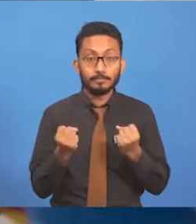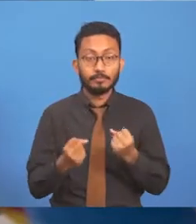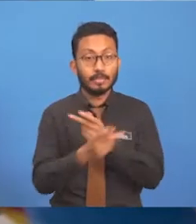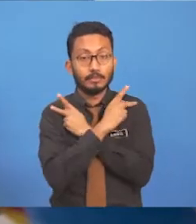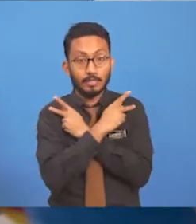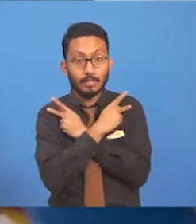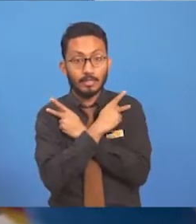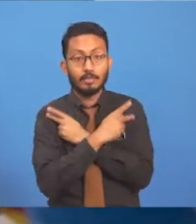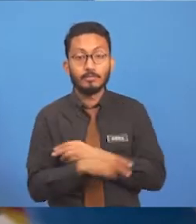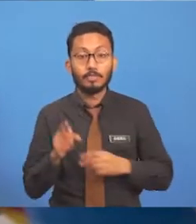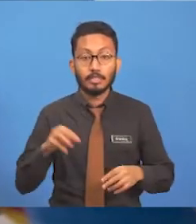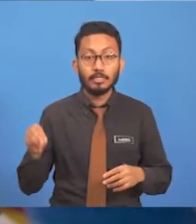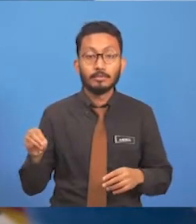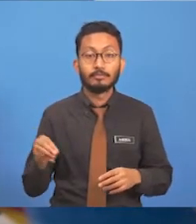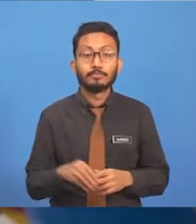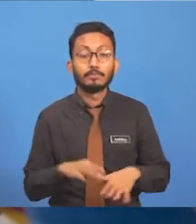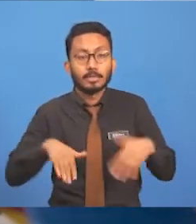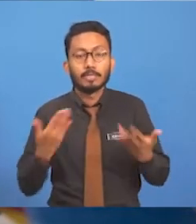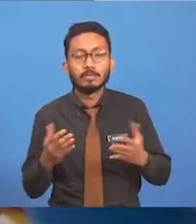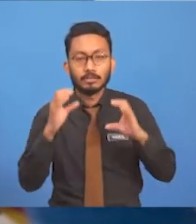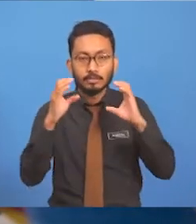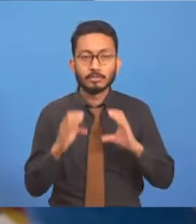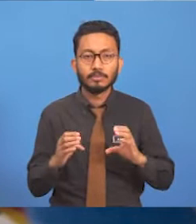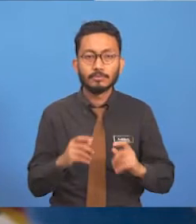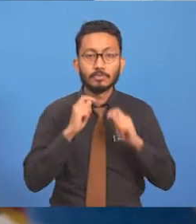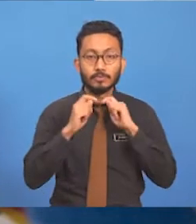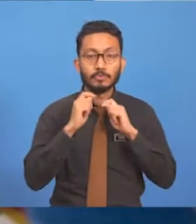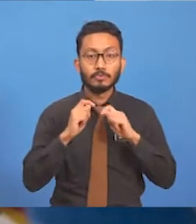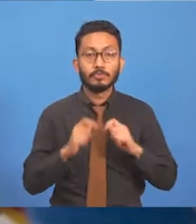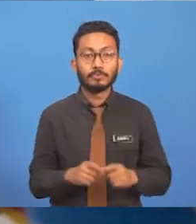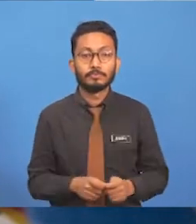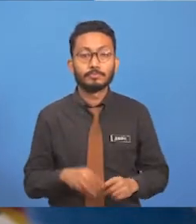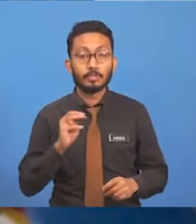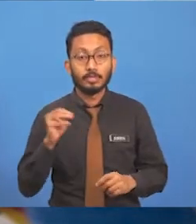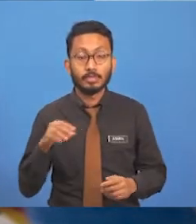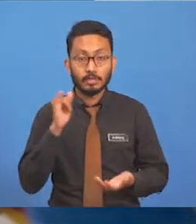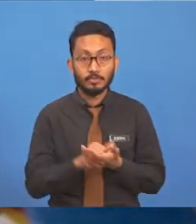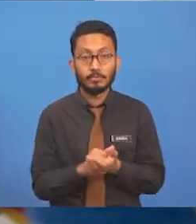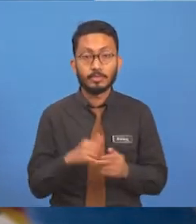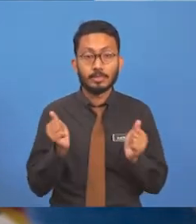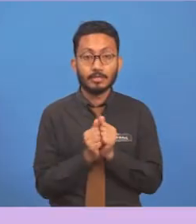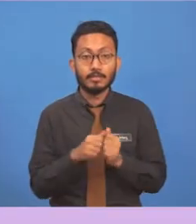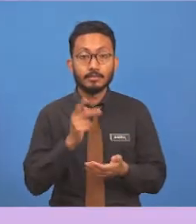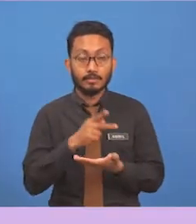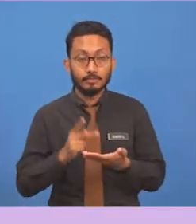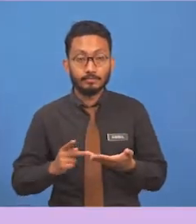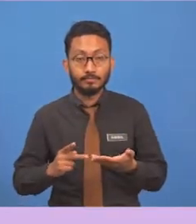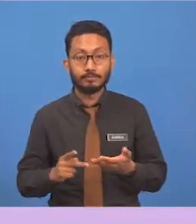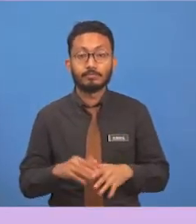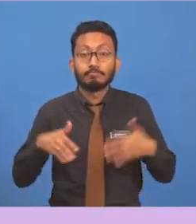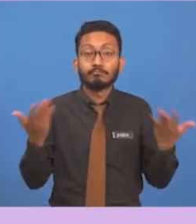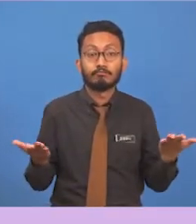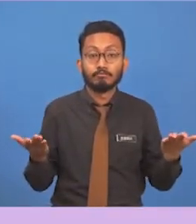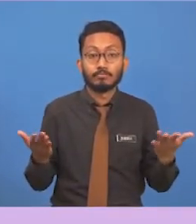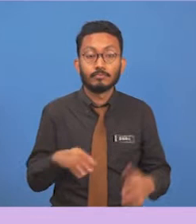murid-murid Bagaimana cara penuturan murid itu dengan kronis sekolah tadi ya betul murid